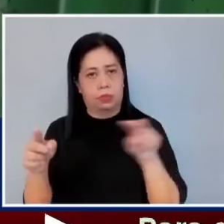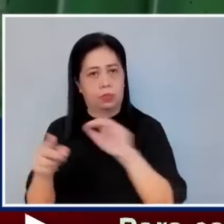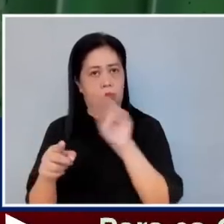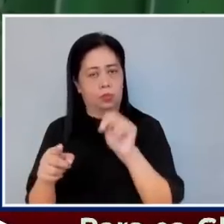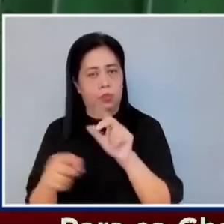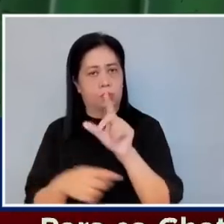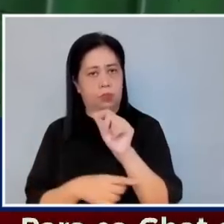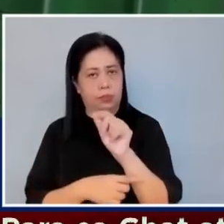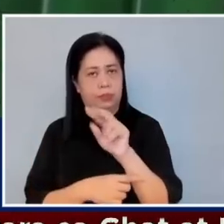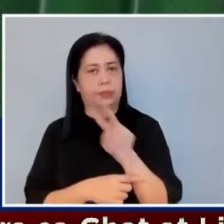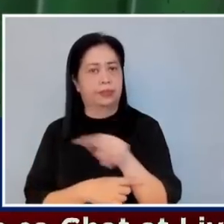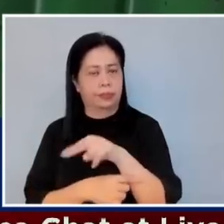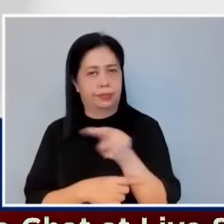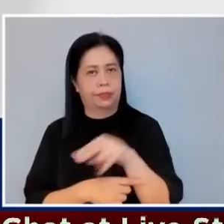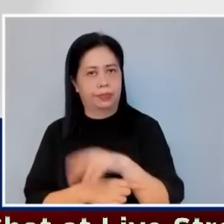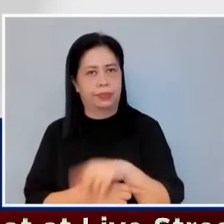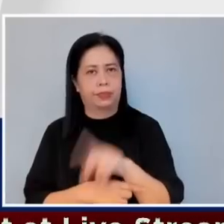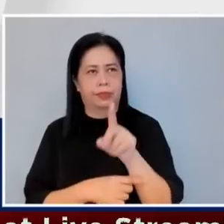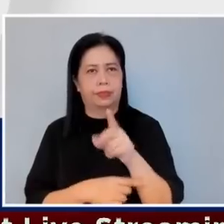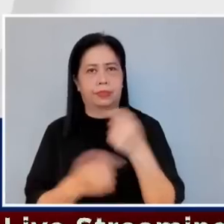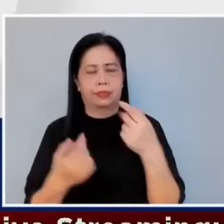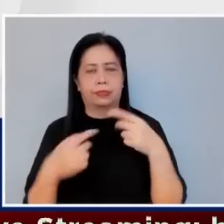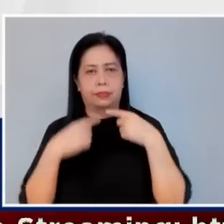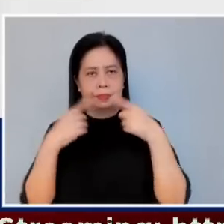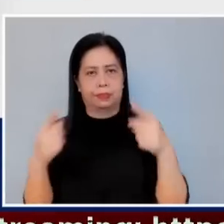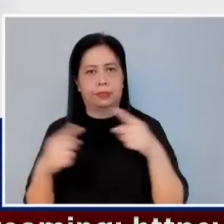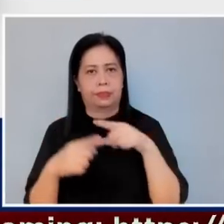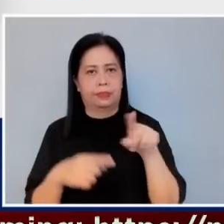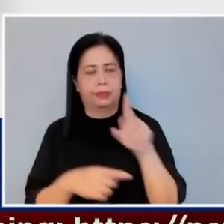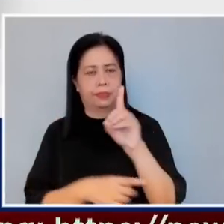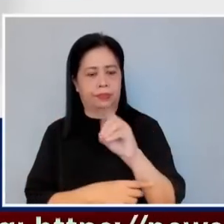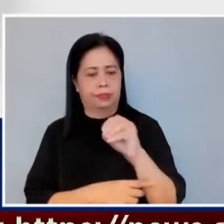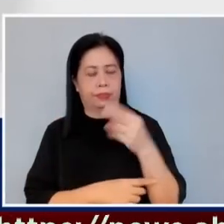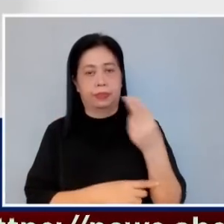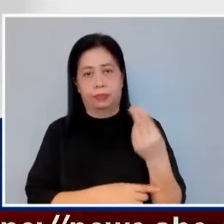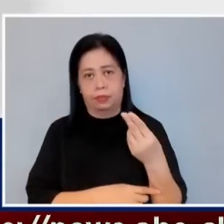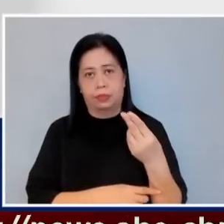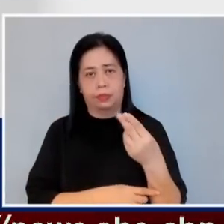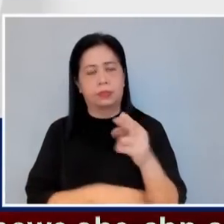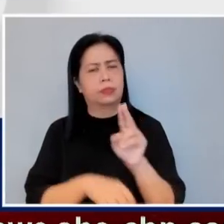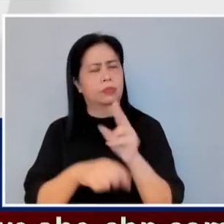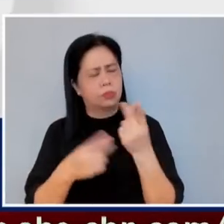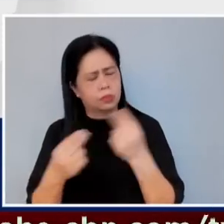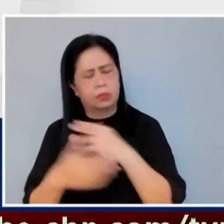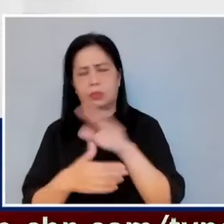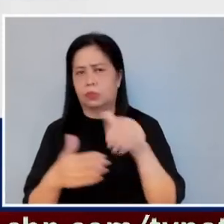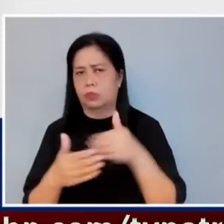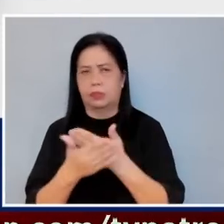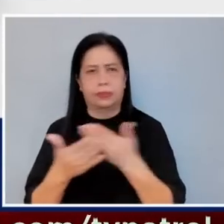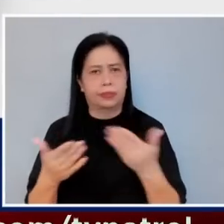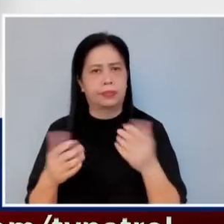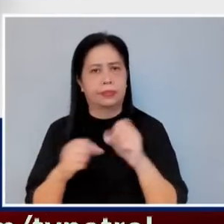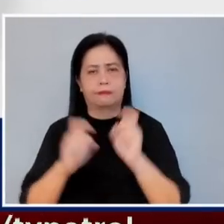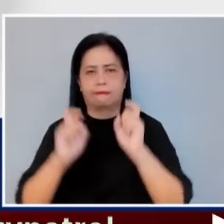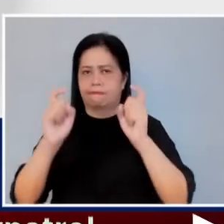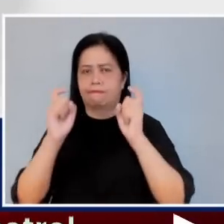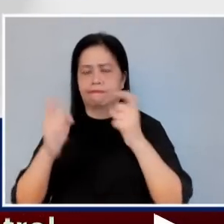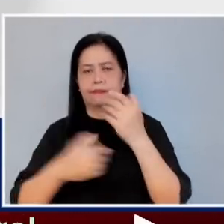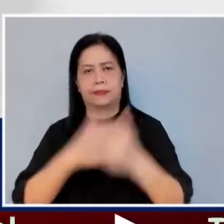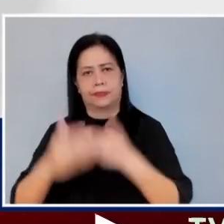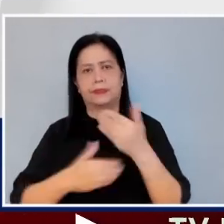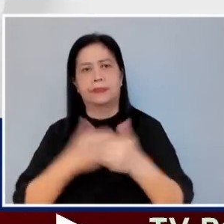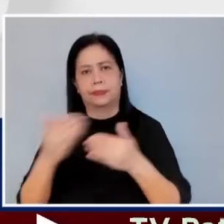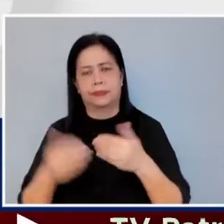June 2022. Sa isang pahayag, sinabi ng DOH na gagawin ito ang lahat para mapabilis ang